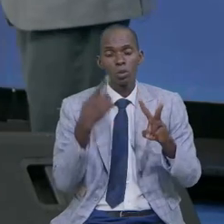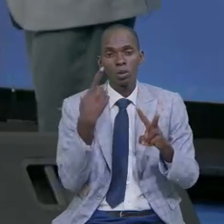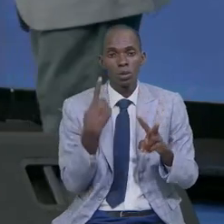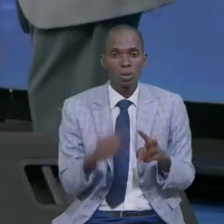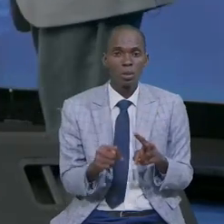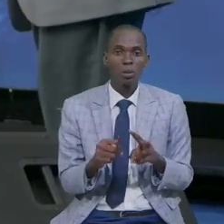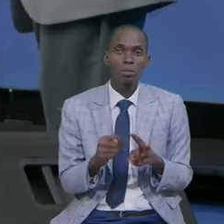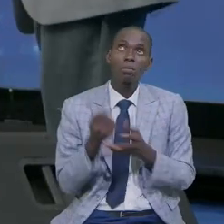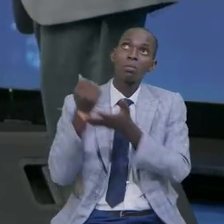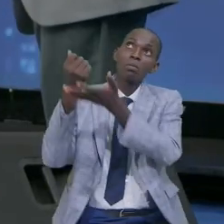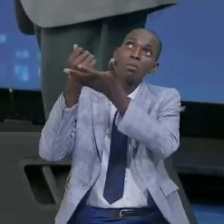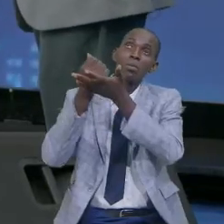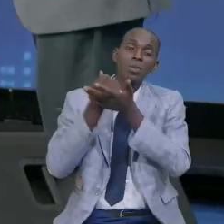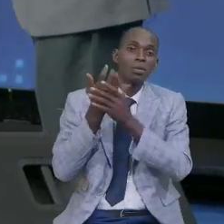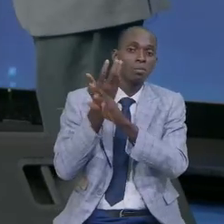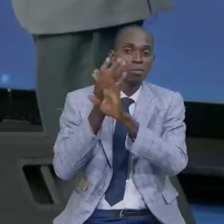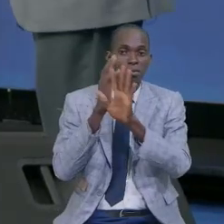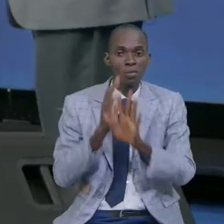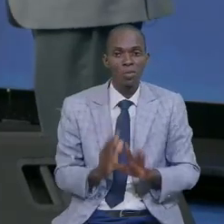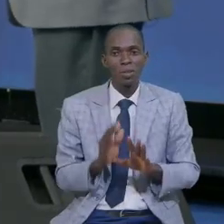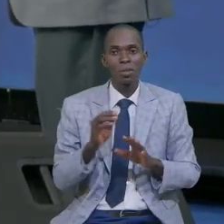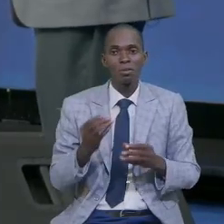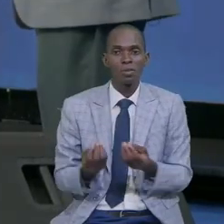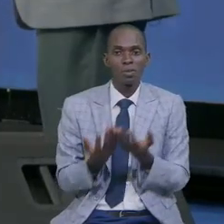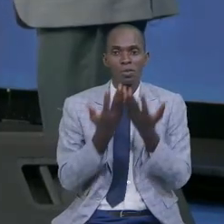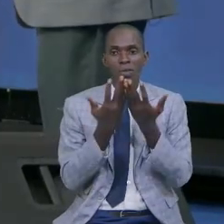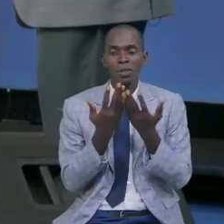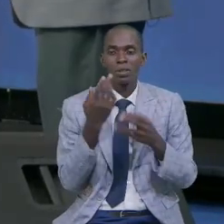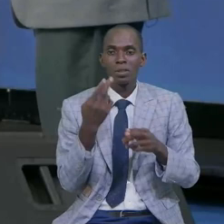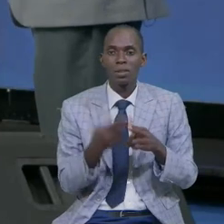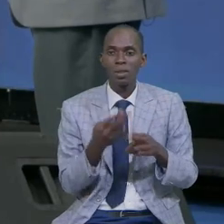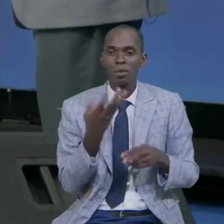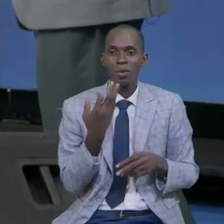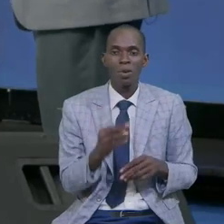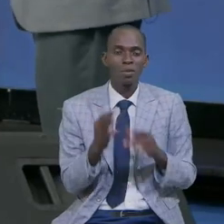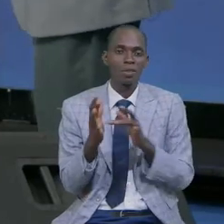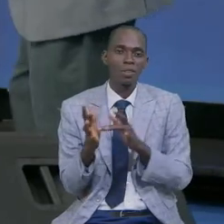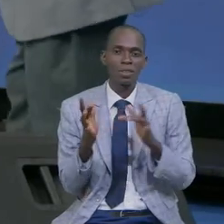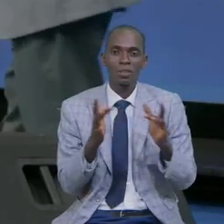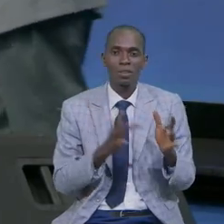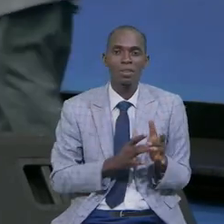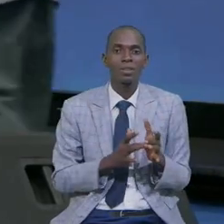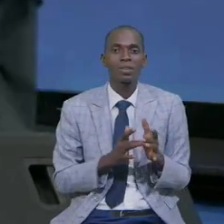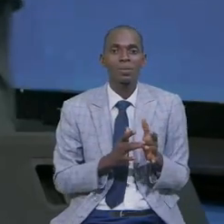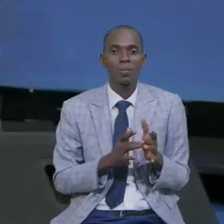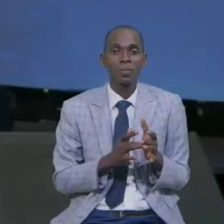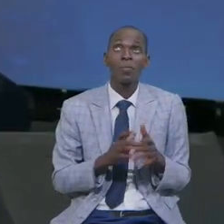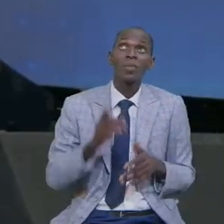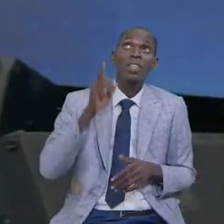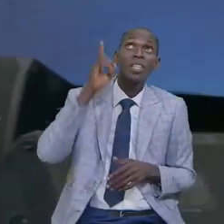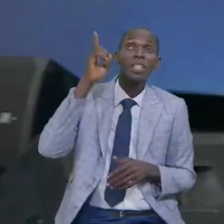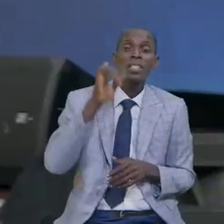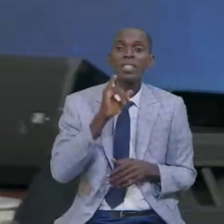Deuxième point, le nom médiateur et propitiatoire de Jésus. Il est